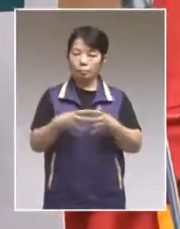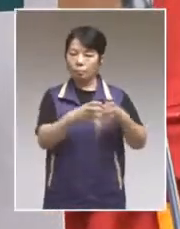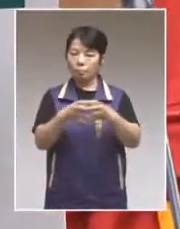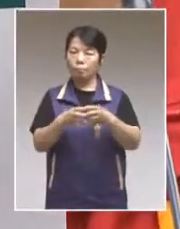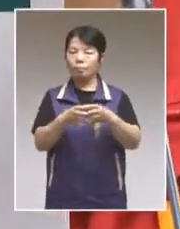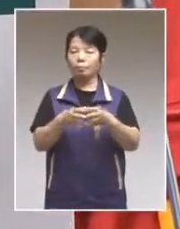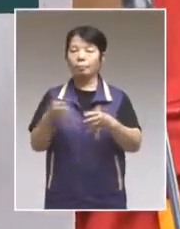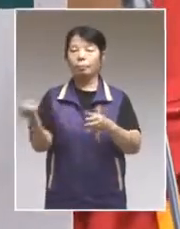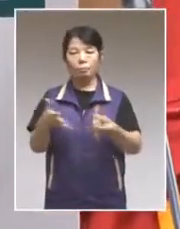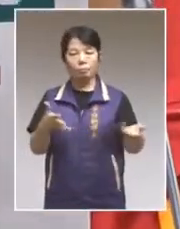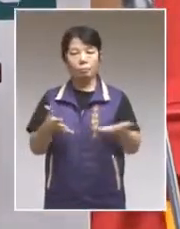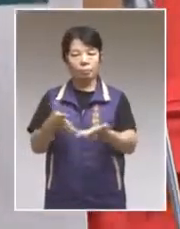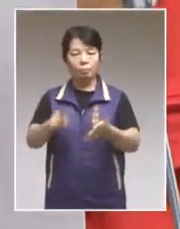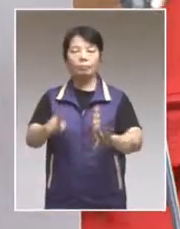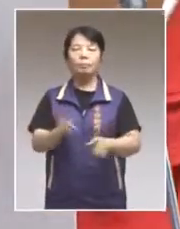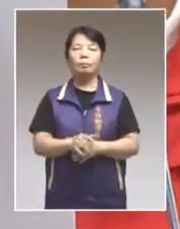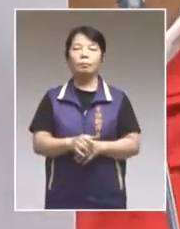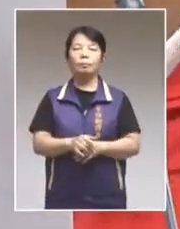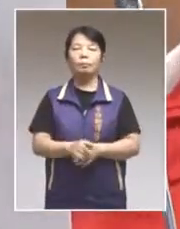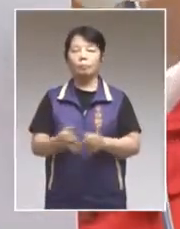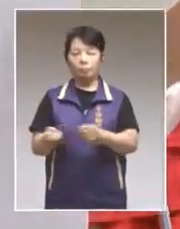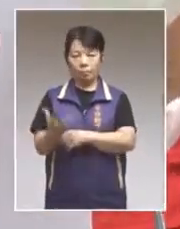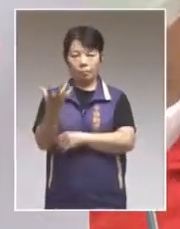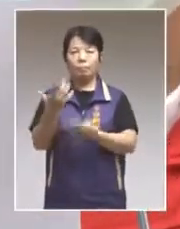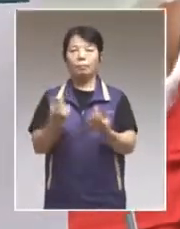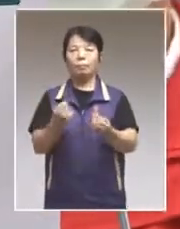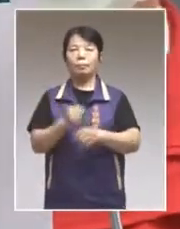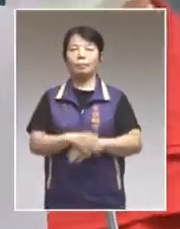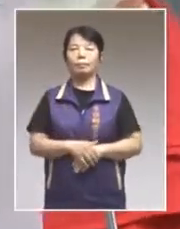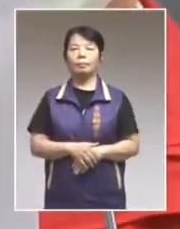方，所以这个数量也增加。所以简单讲，